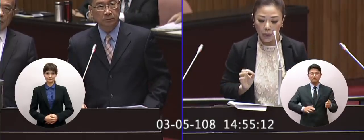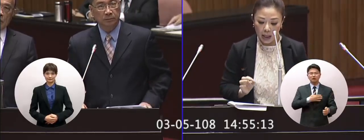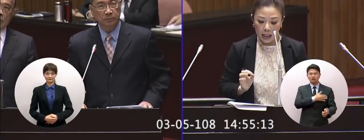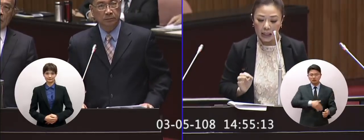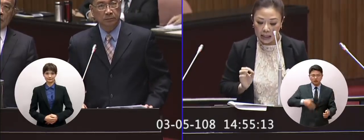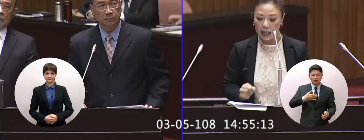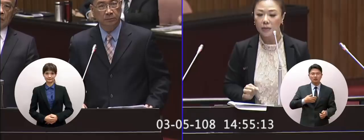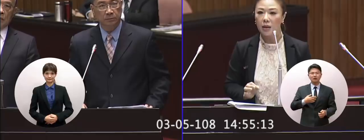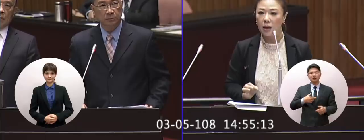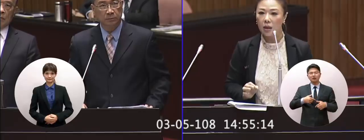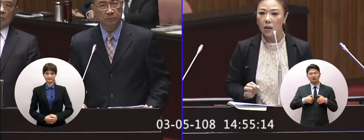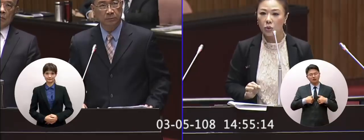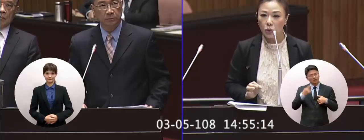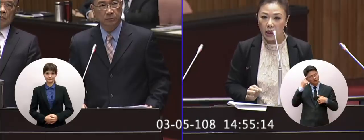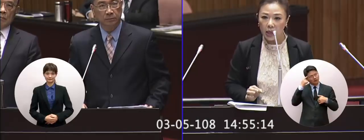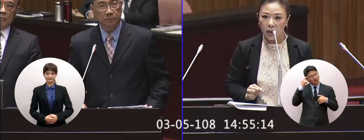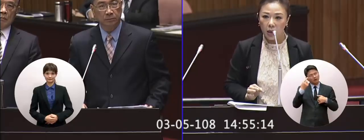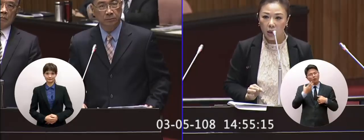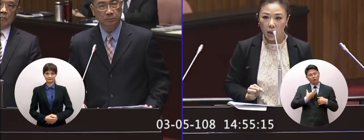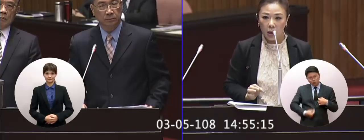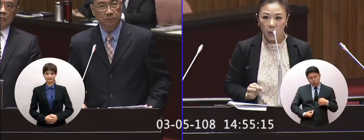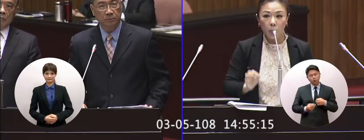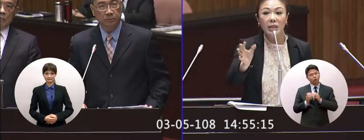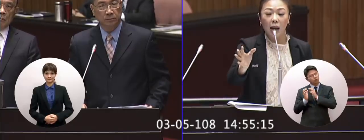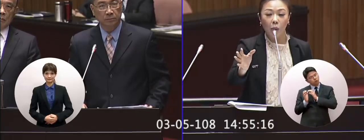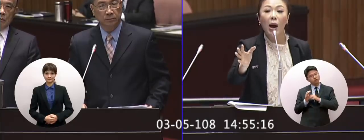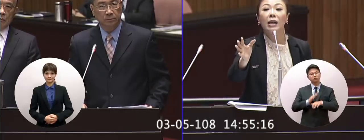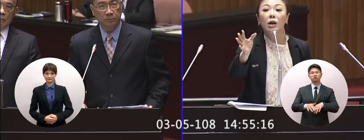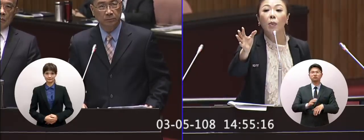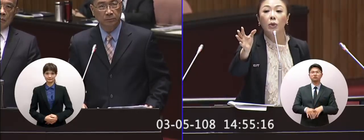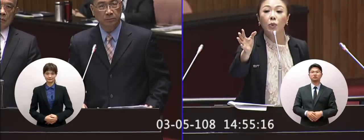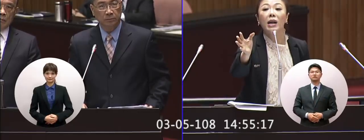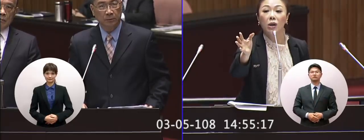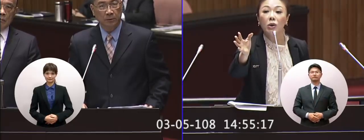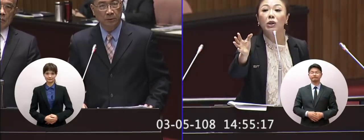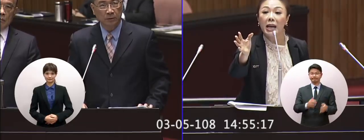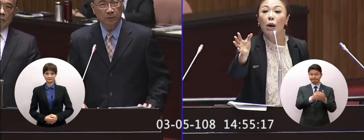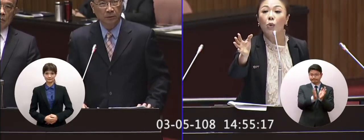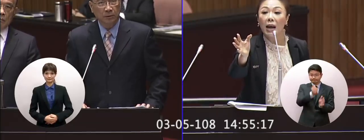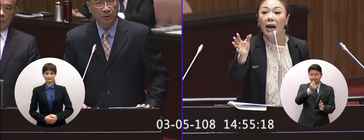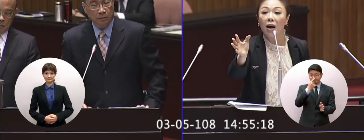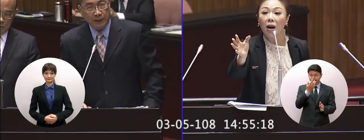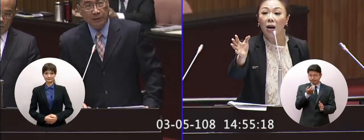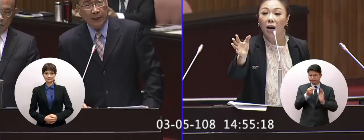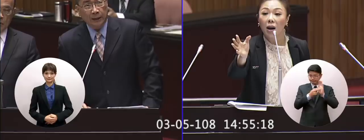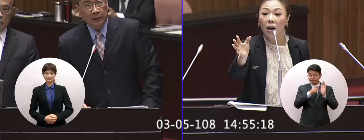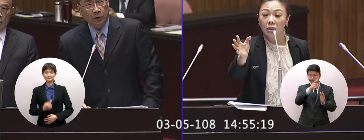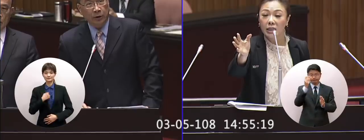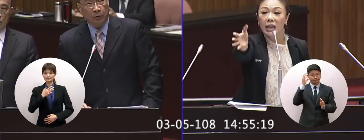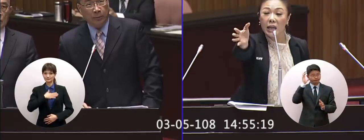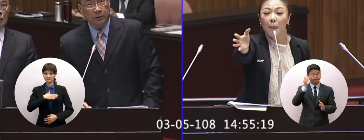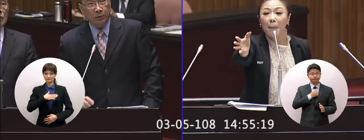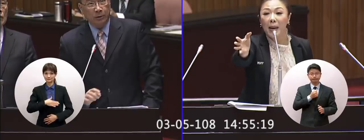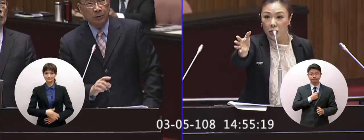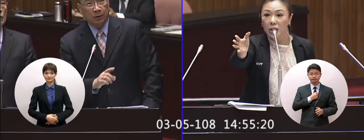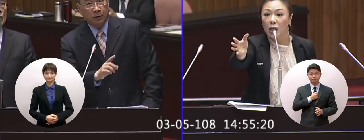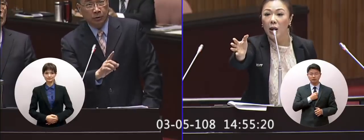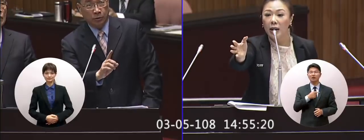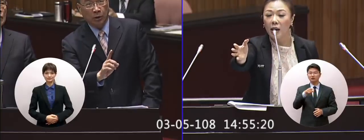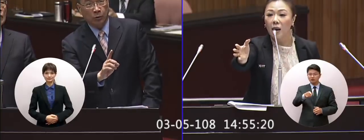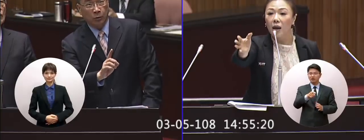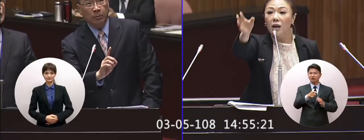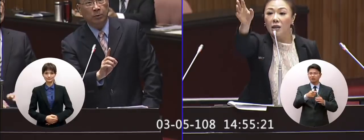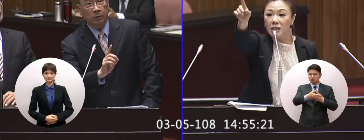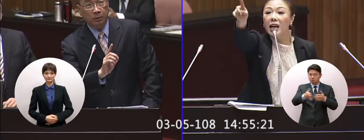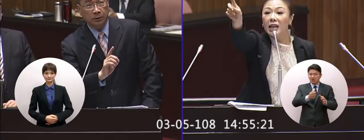累的主要原因点。所以部长，我这样说，我这样说你就听有 我 啦， 我了解。所以 整个班表就是